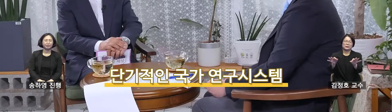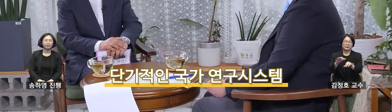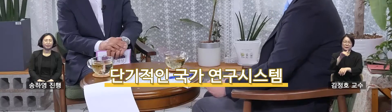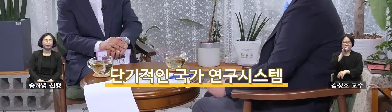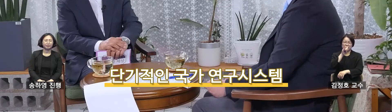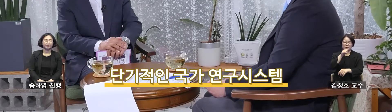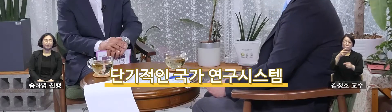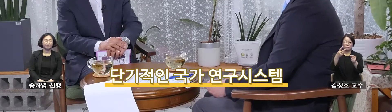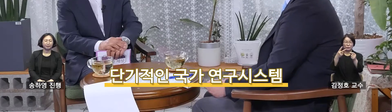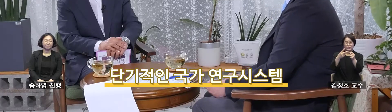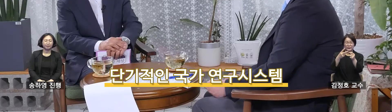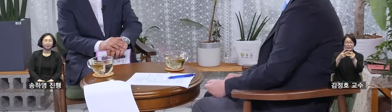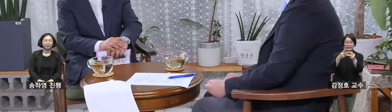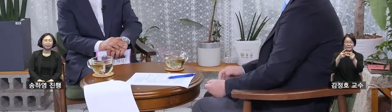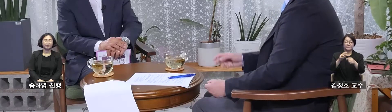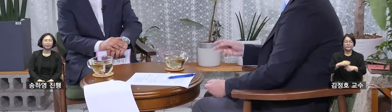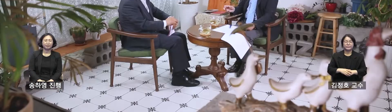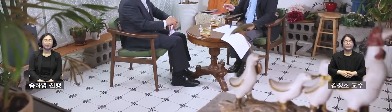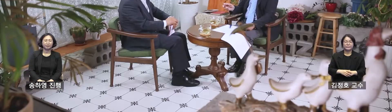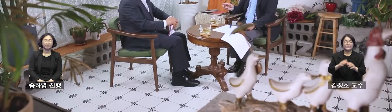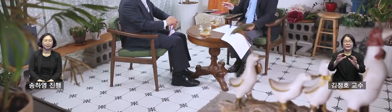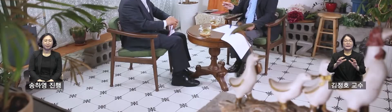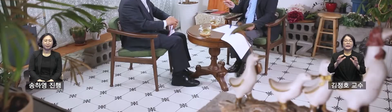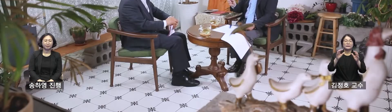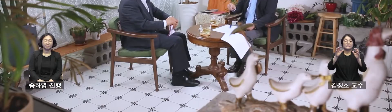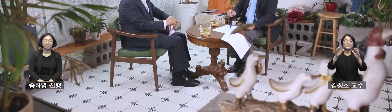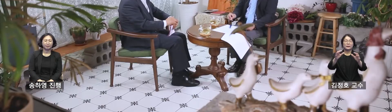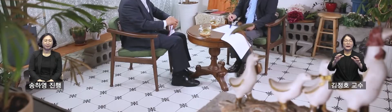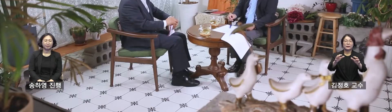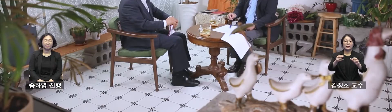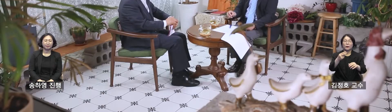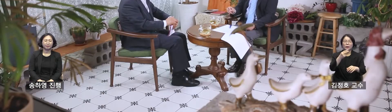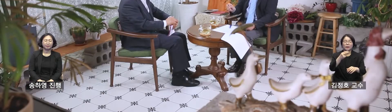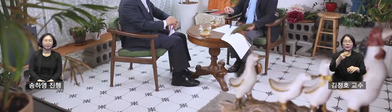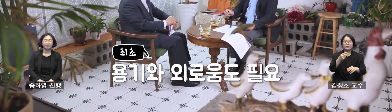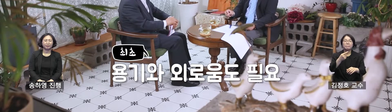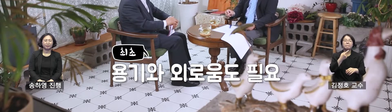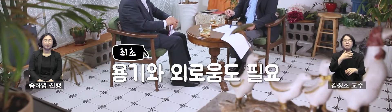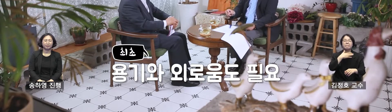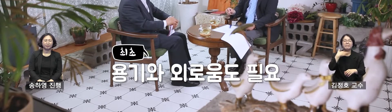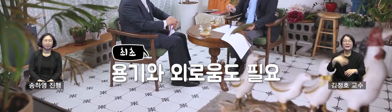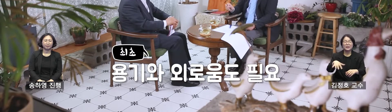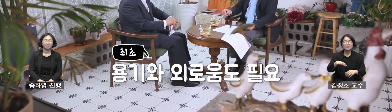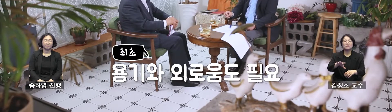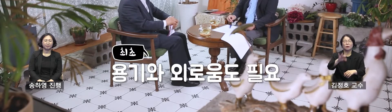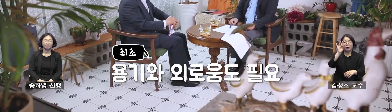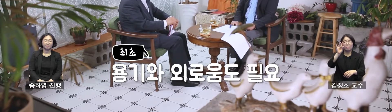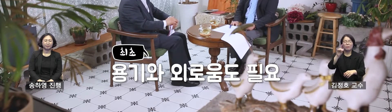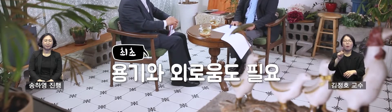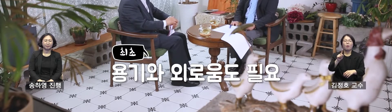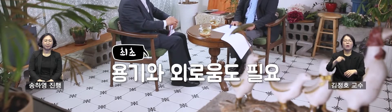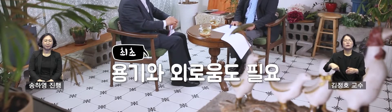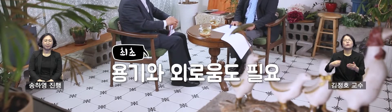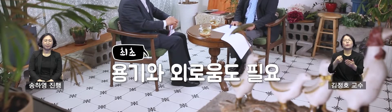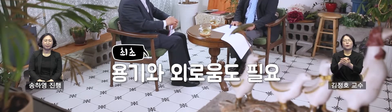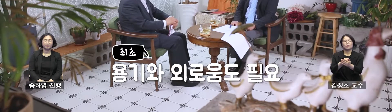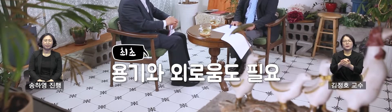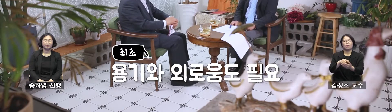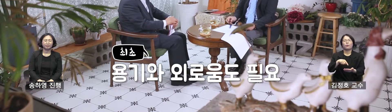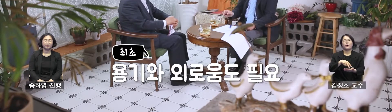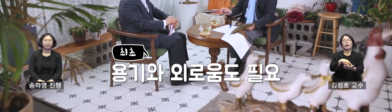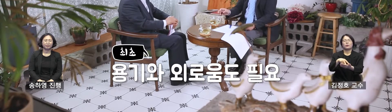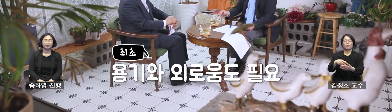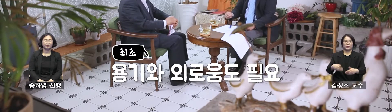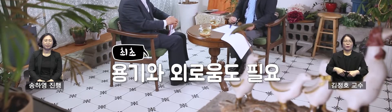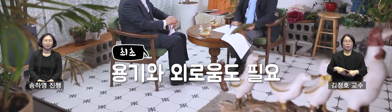두 번째로는 세상이 안 한 처음을 하려면 용기도 있어야 되고 외로움도 있어야 돼요. 어떻게